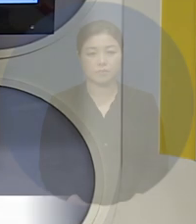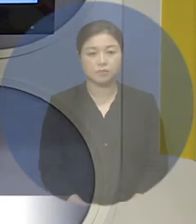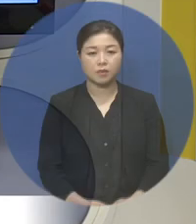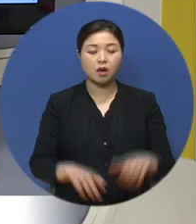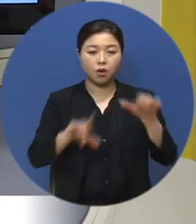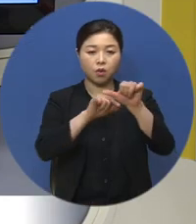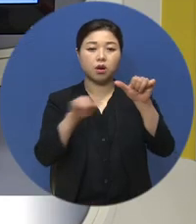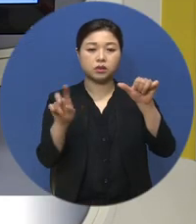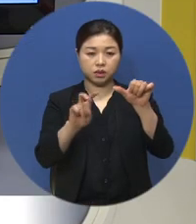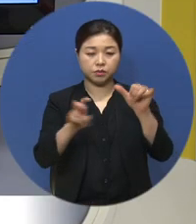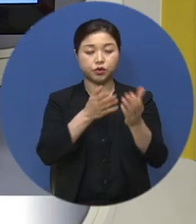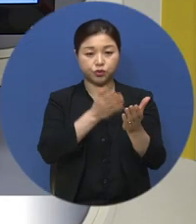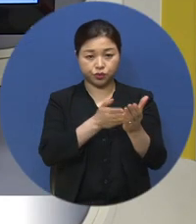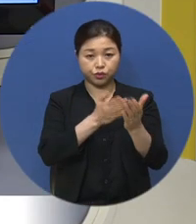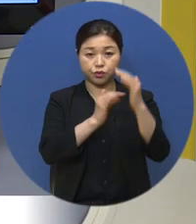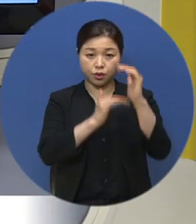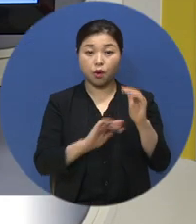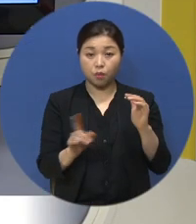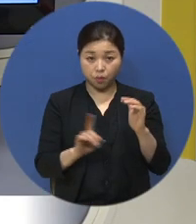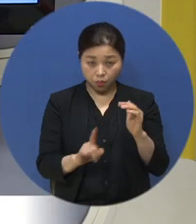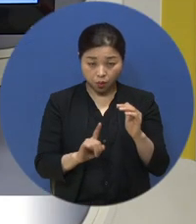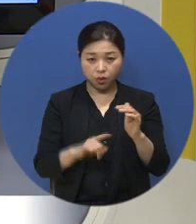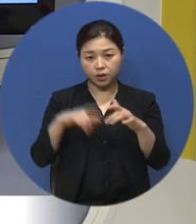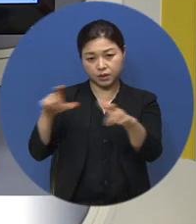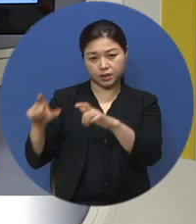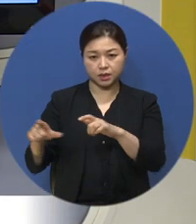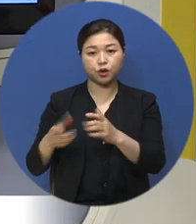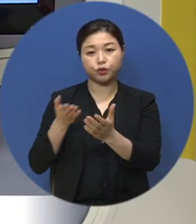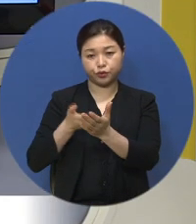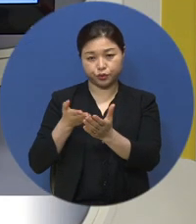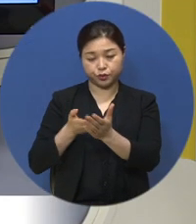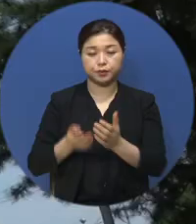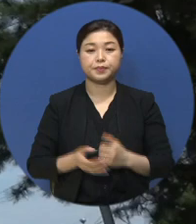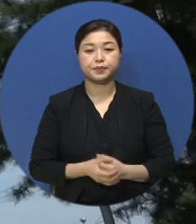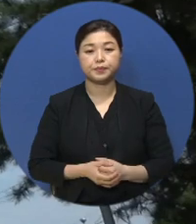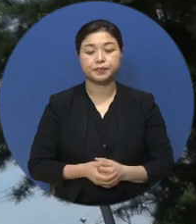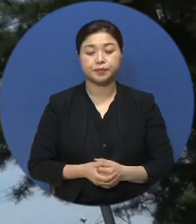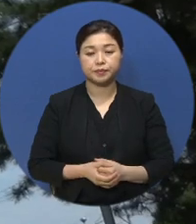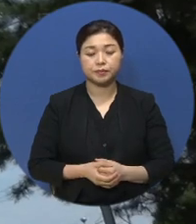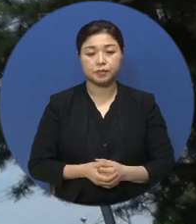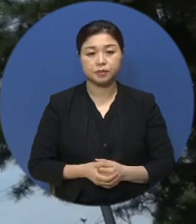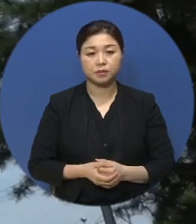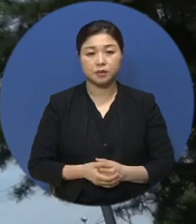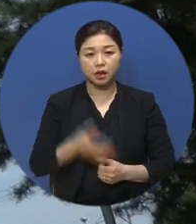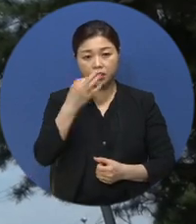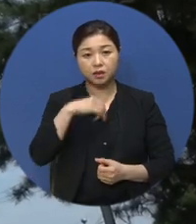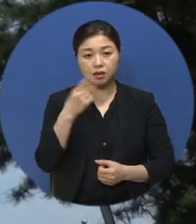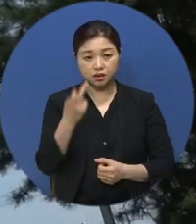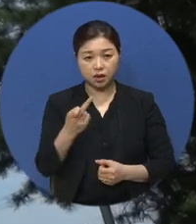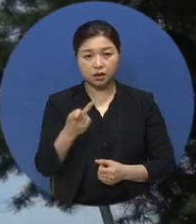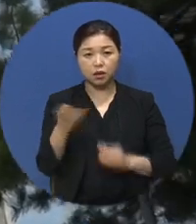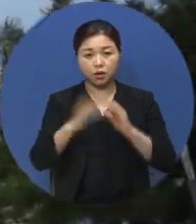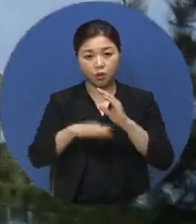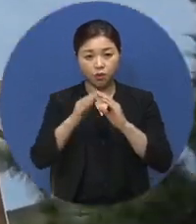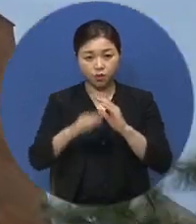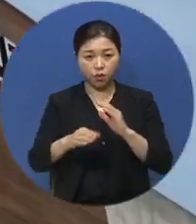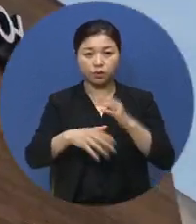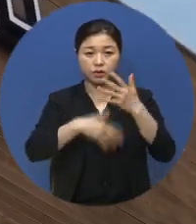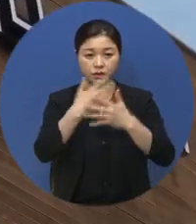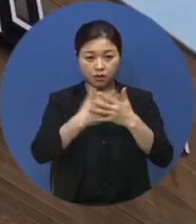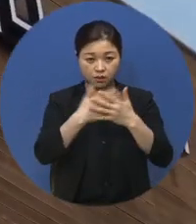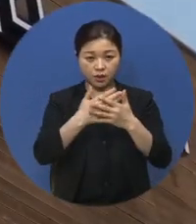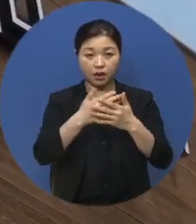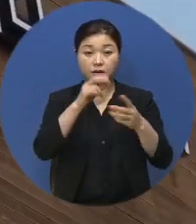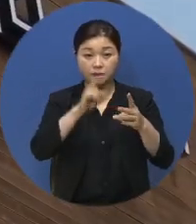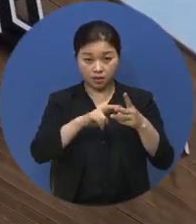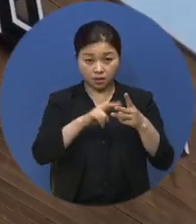5월 20일 목요일 만만한 뉴스는 지역 네트워크 소식으로 함께합니다. 익산 공공영상미디어센터가